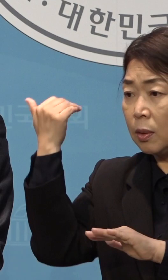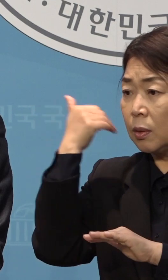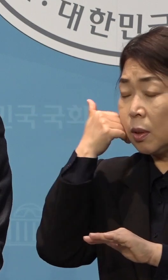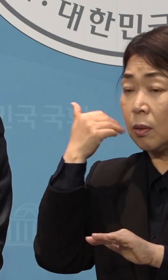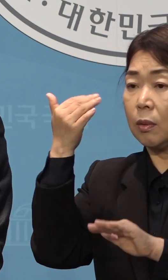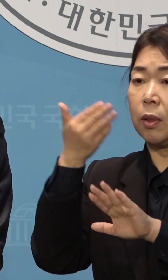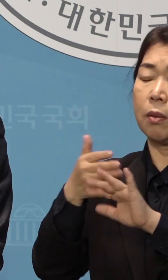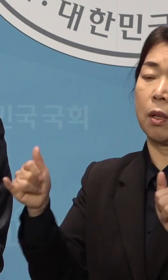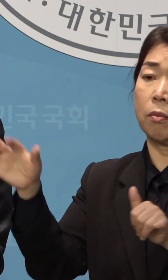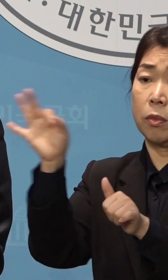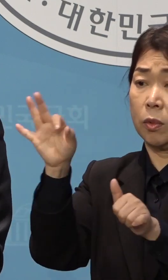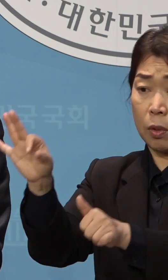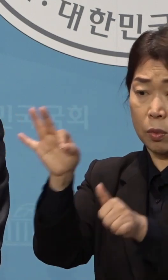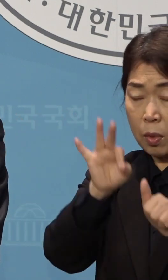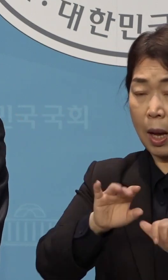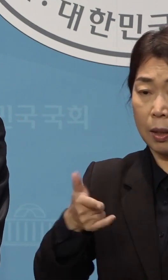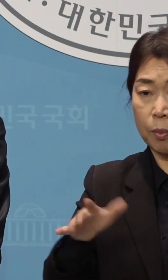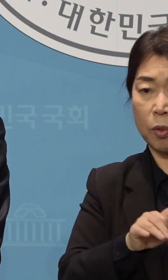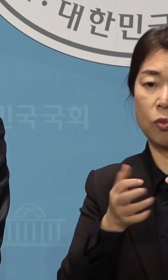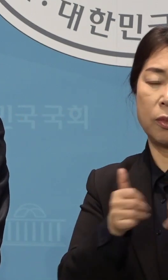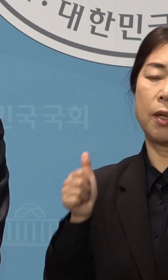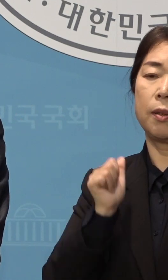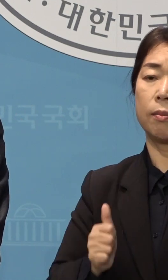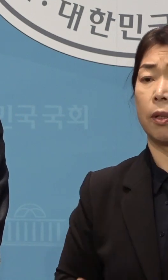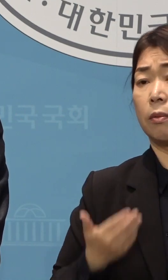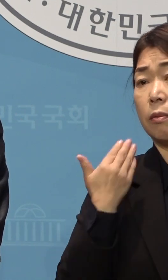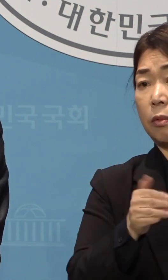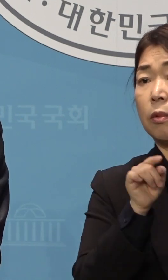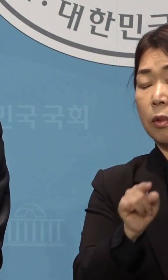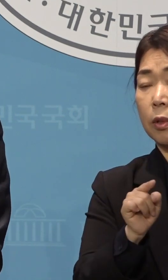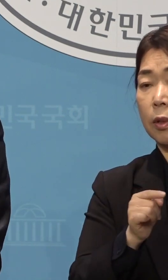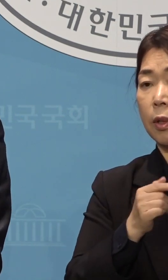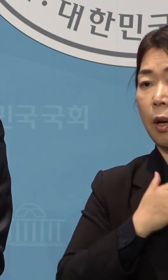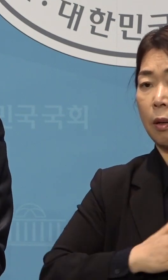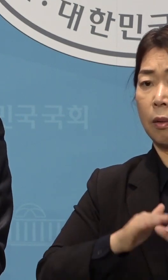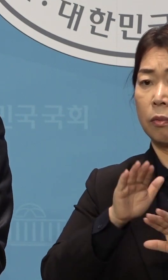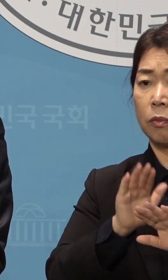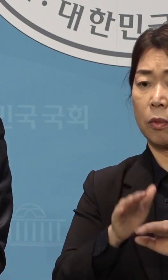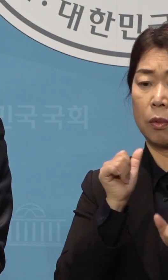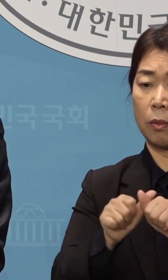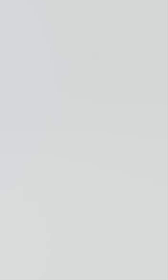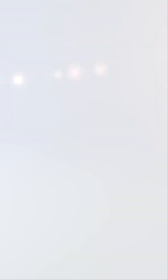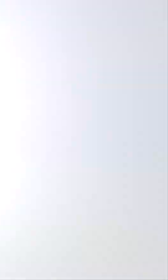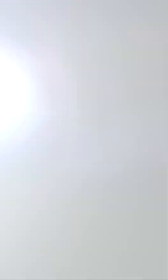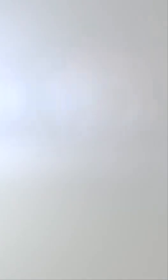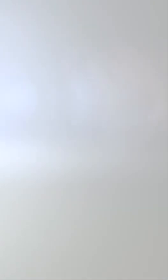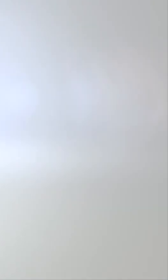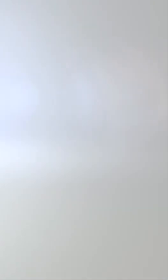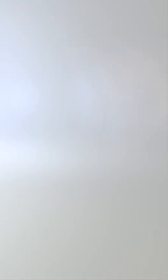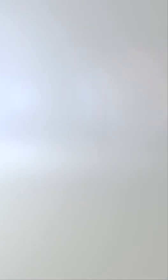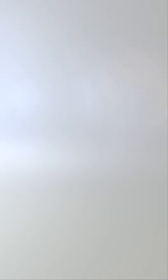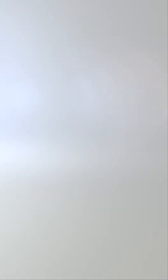저지하겠다 국민의 주한 심판을 가고 할 것을 엄중하게 경고합니다